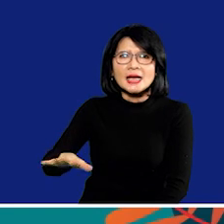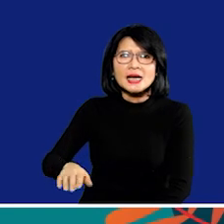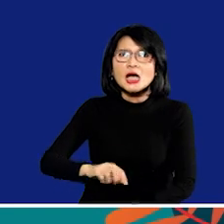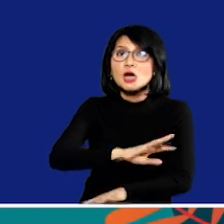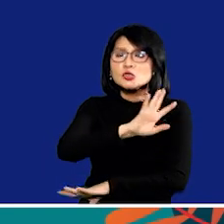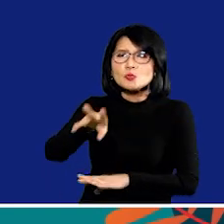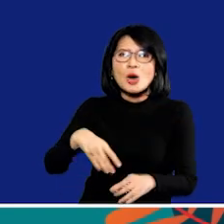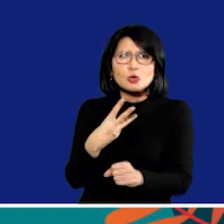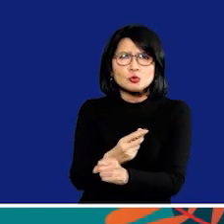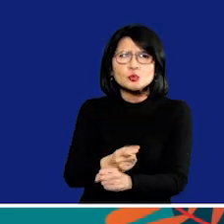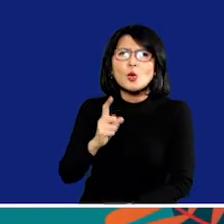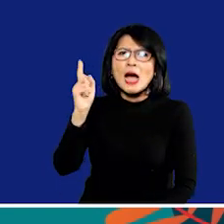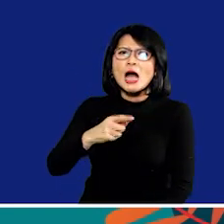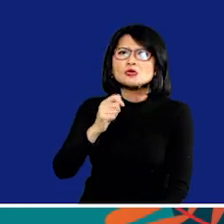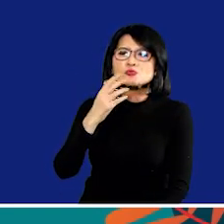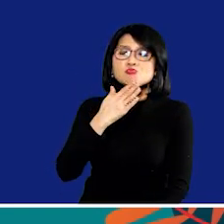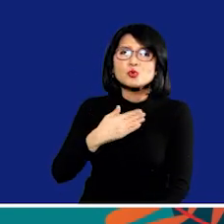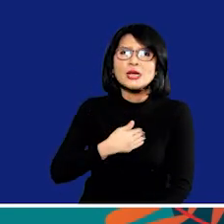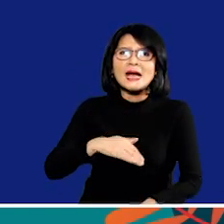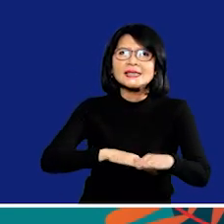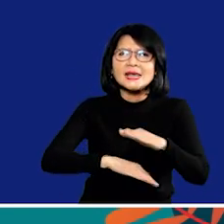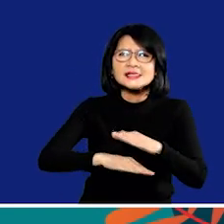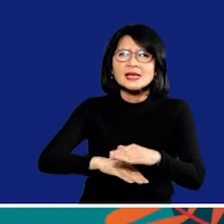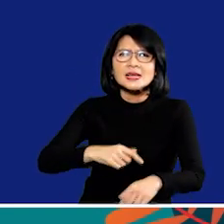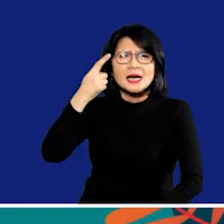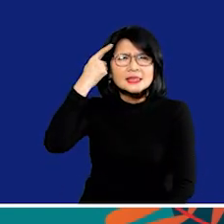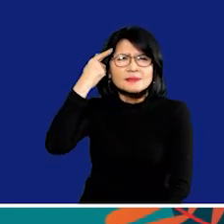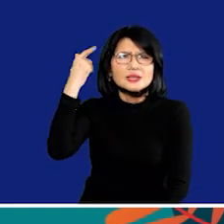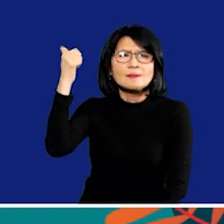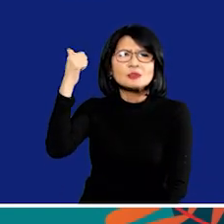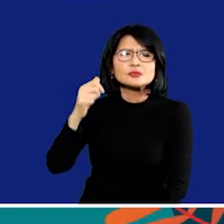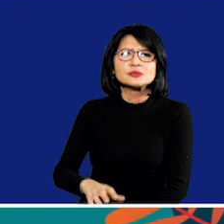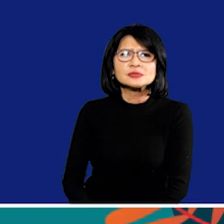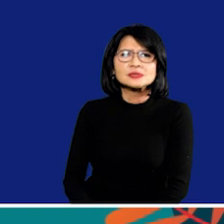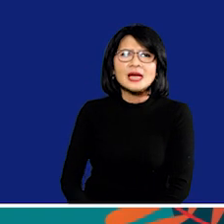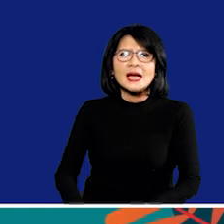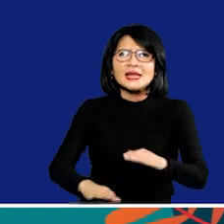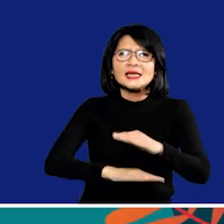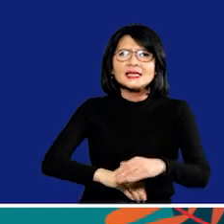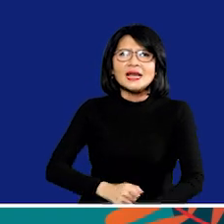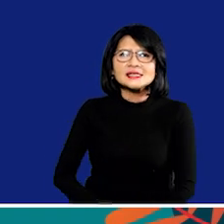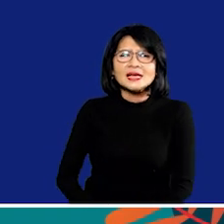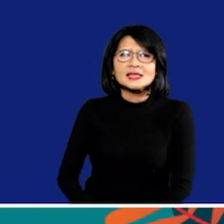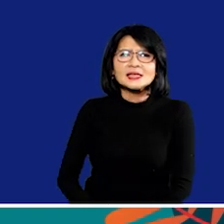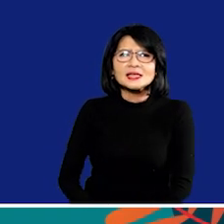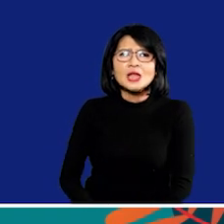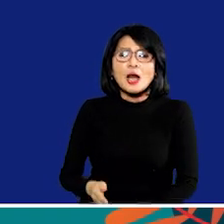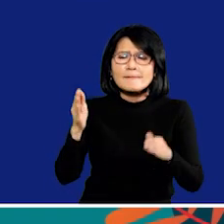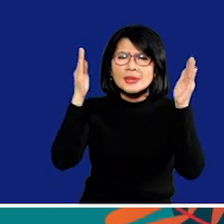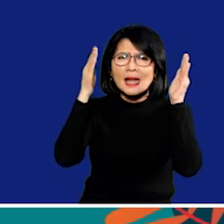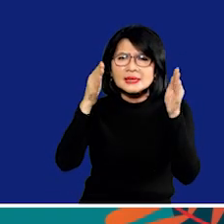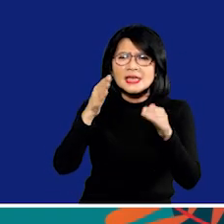semua guru itu harus bisa punya dasar psikologis yang baik. Dan juga dasar batin peduli kepada